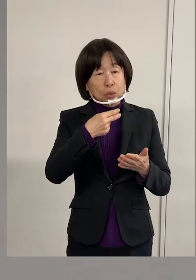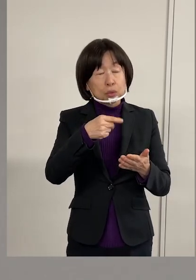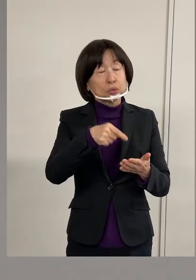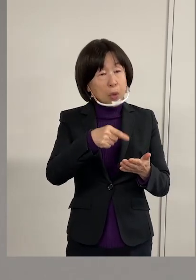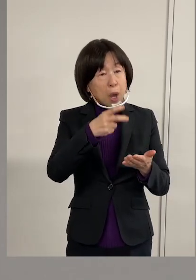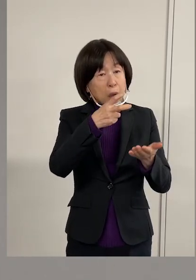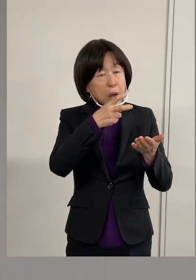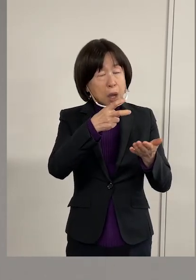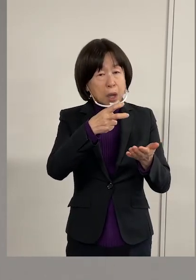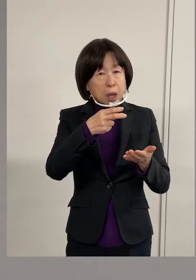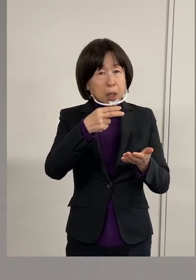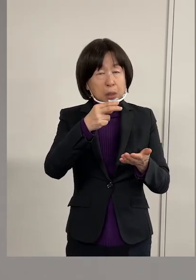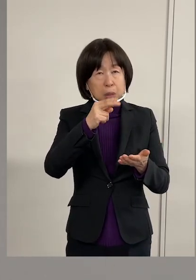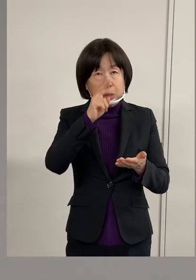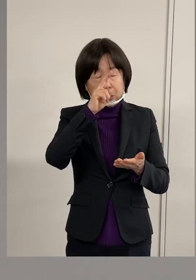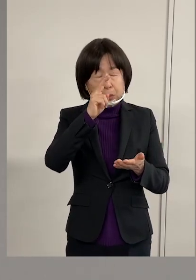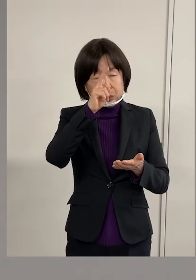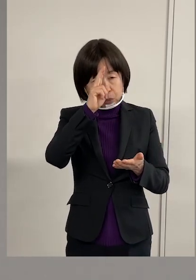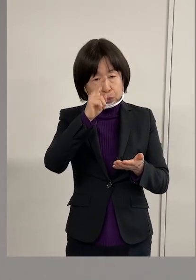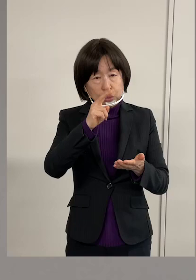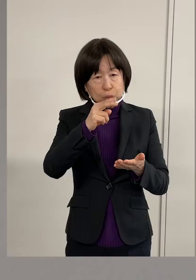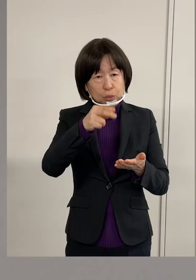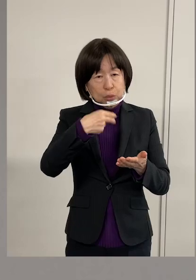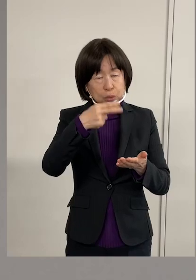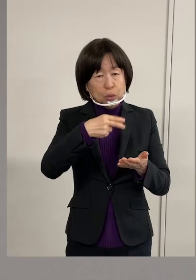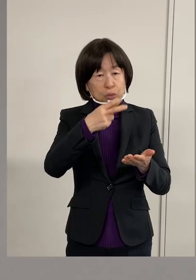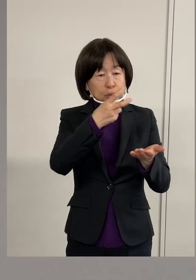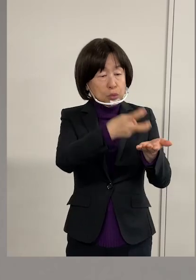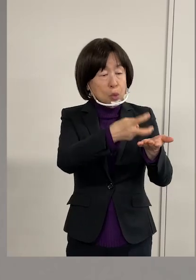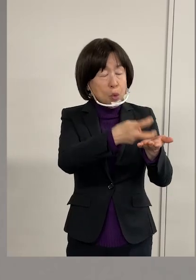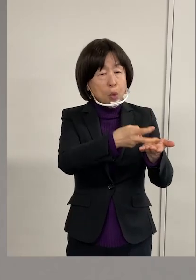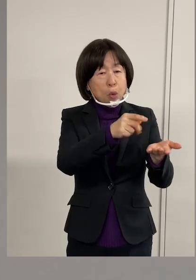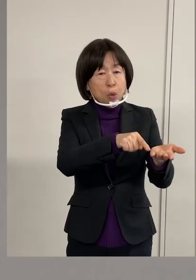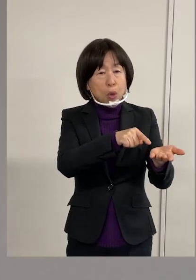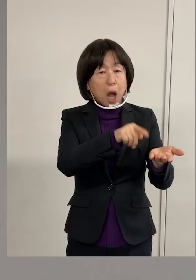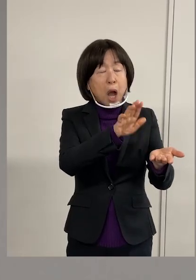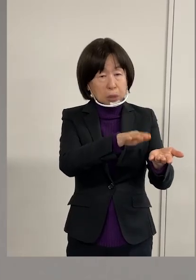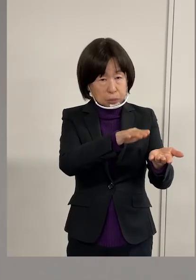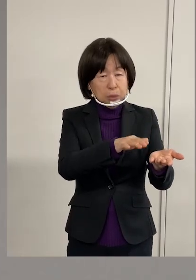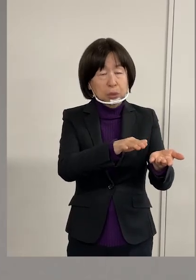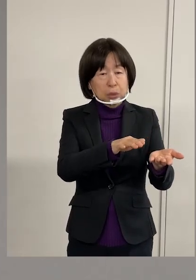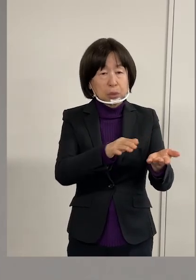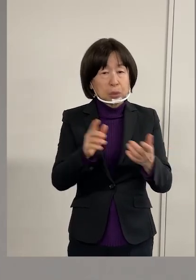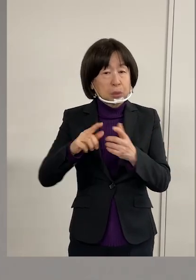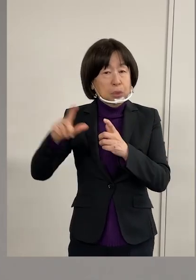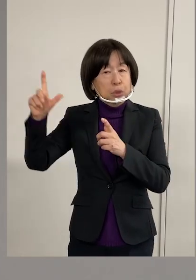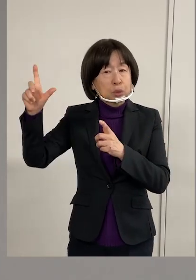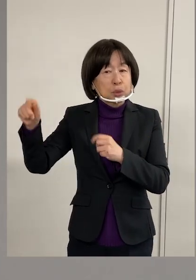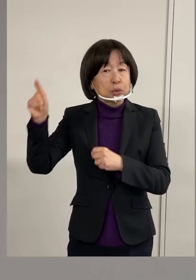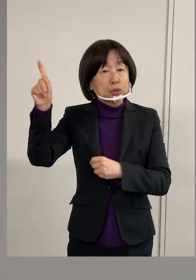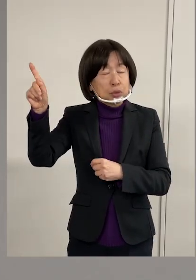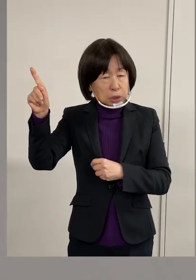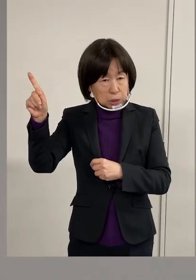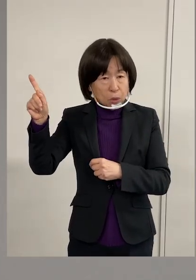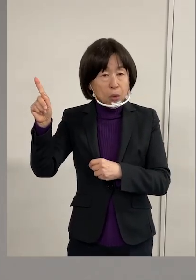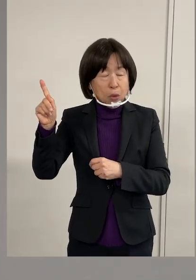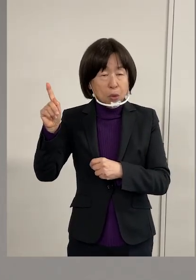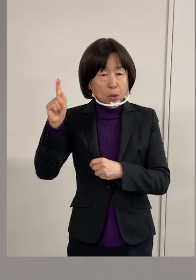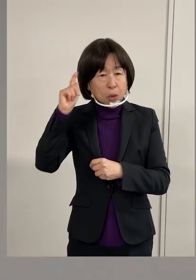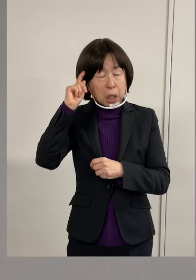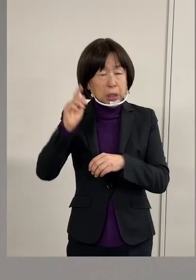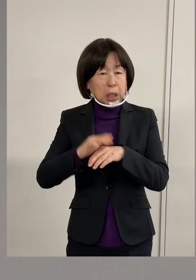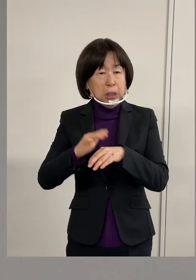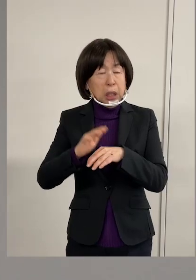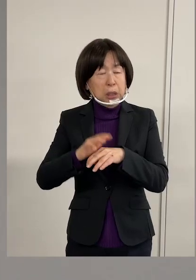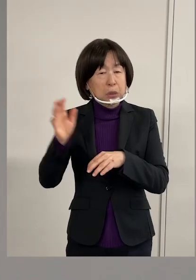律もあるので、やっぱり国においてやっぱり無償化する方向で動くというのが、いい方向